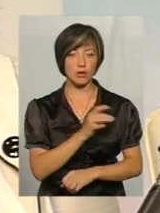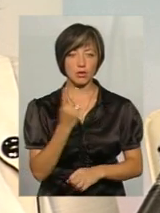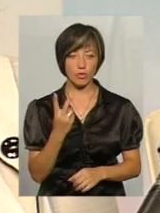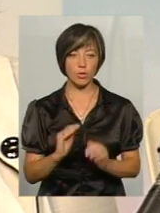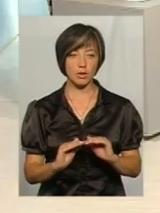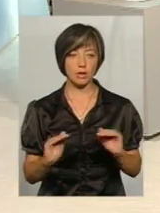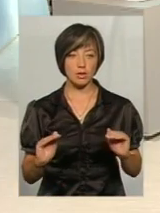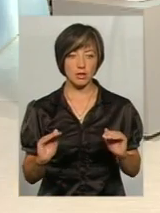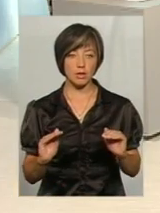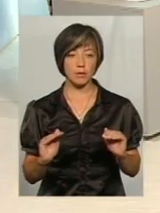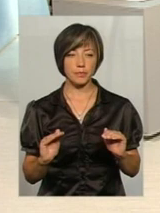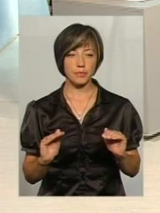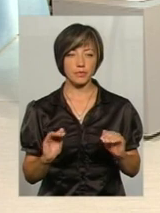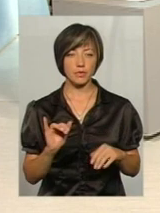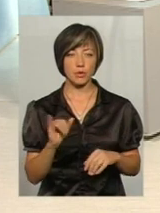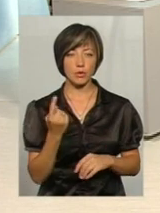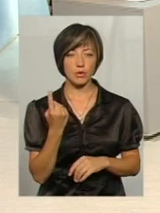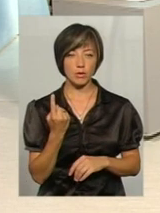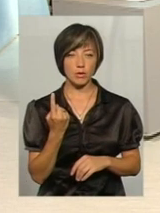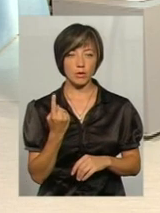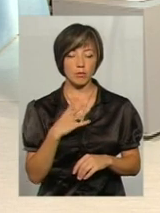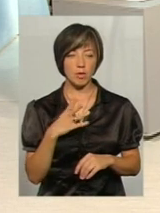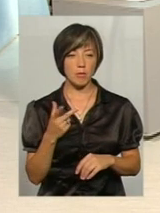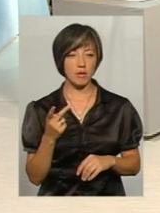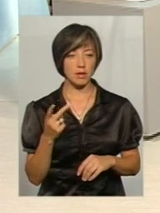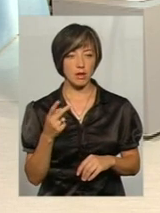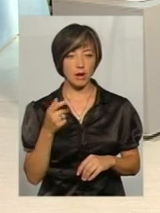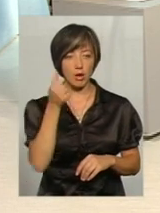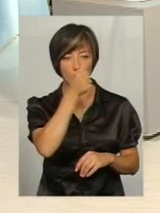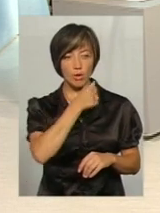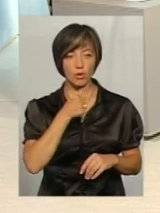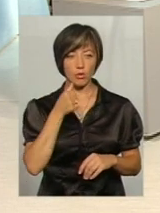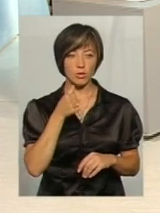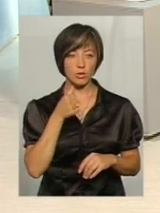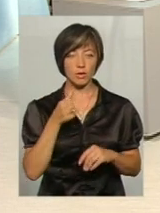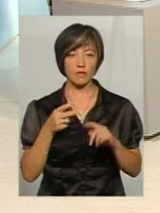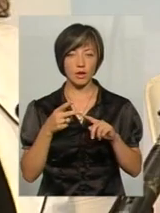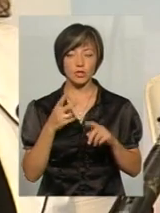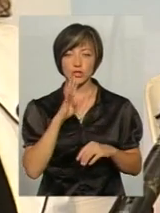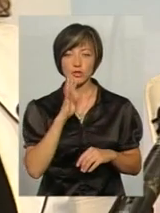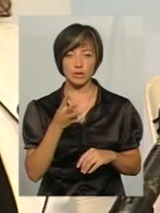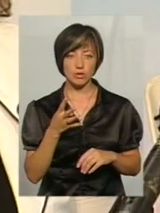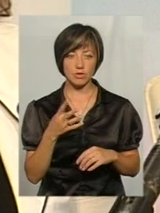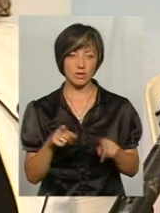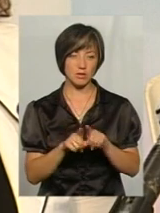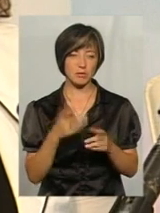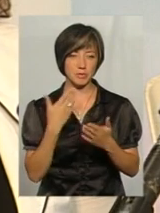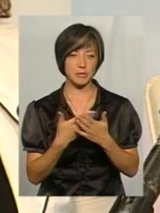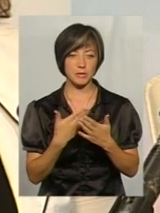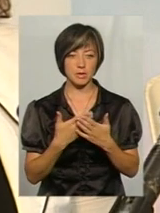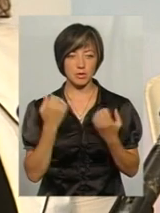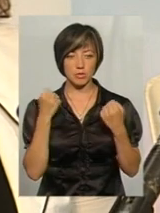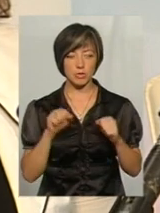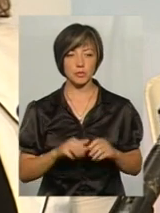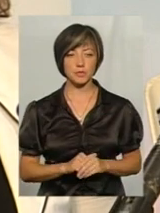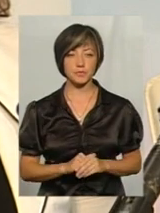2 детей малолетних, одной было, по-моему, 1.5 года, а второй 4 года. Где-то в таких приблизительно, я уже